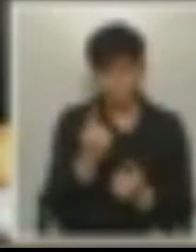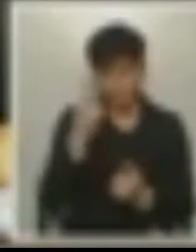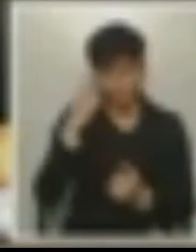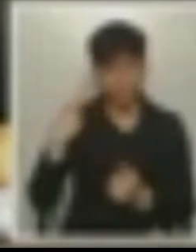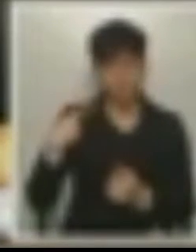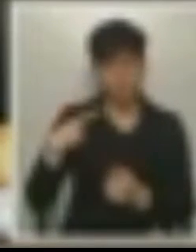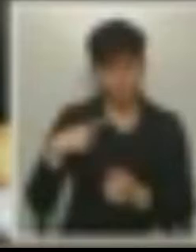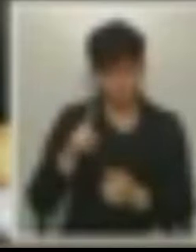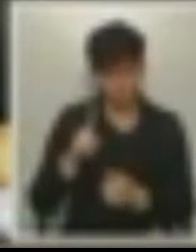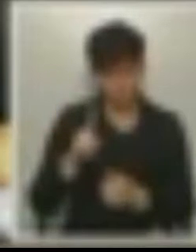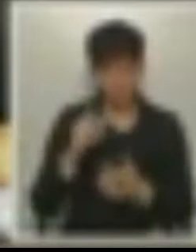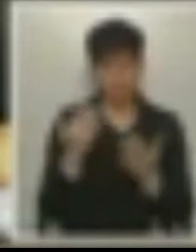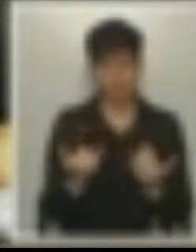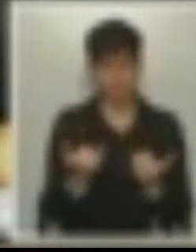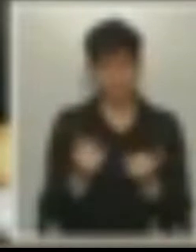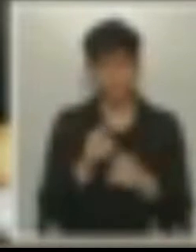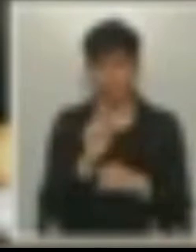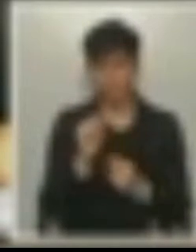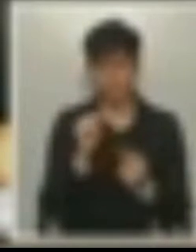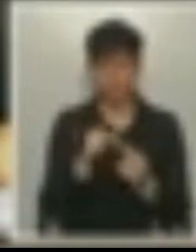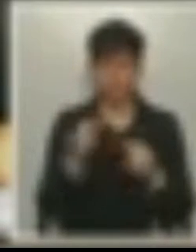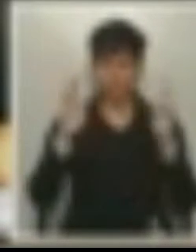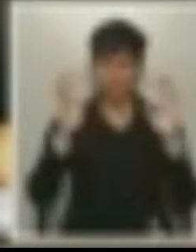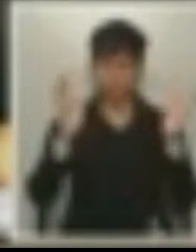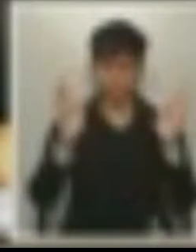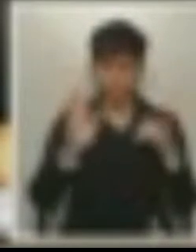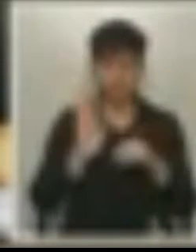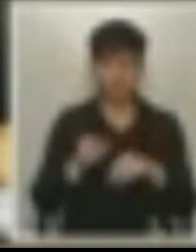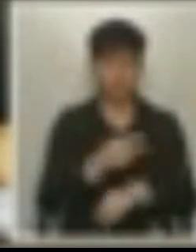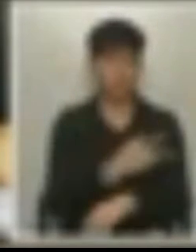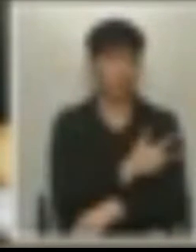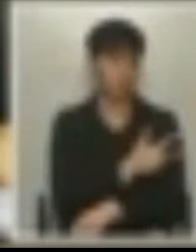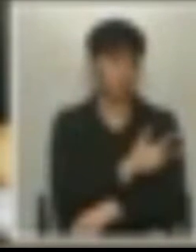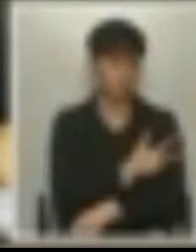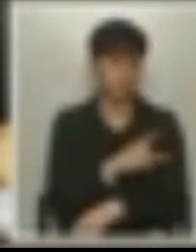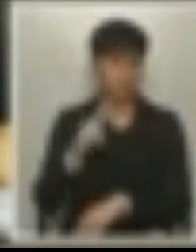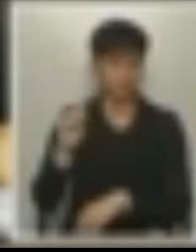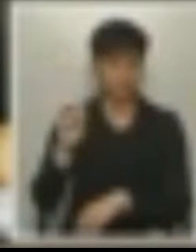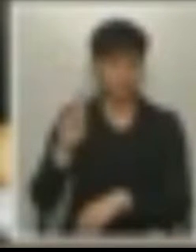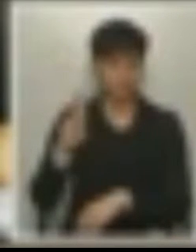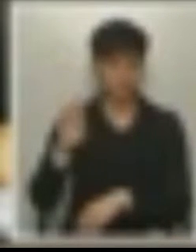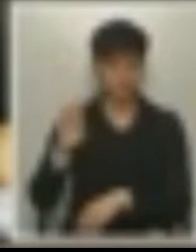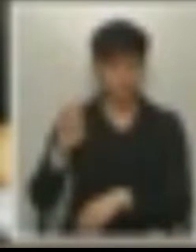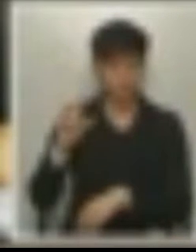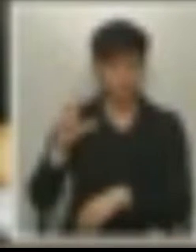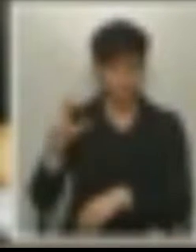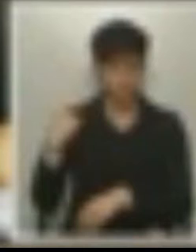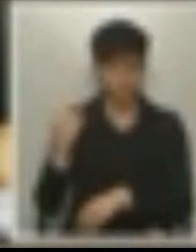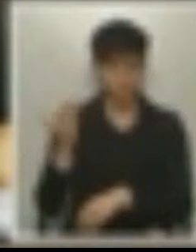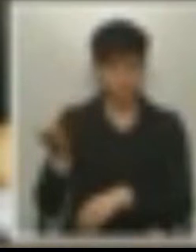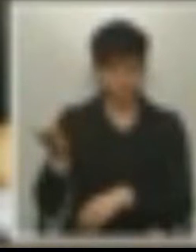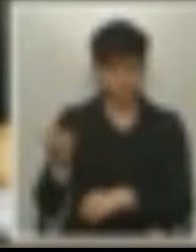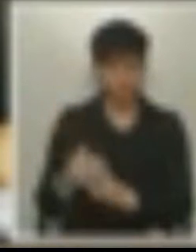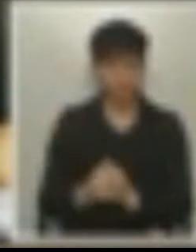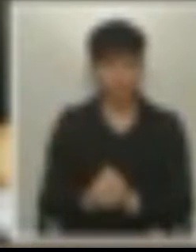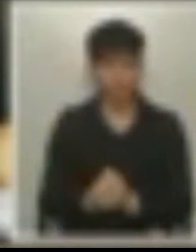ดซึ่งได้ไปเห็นจากการประชาสัมพันธ์ของท่านดร.ถวินวดีบุรีกุลก็คือเรื่องของรายงานการประเมินสถานการณ์ความเป็นประชาธิปไต